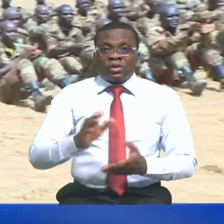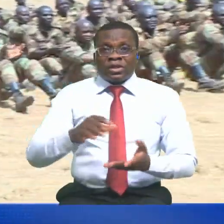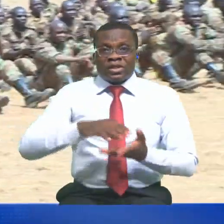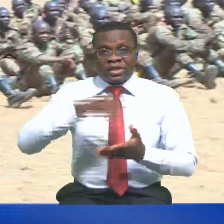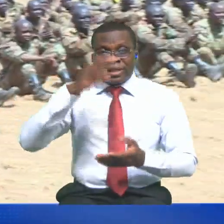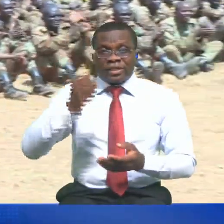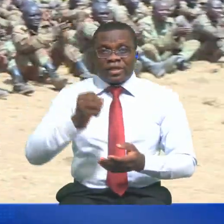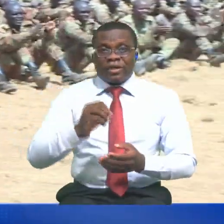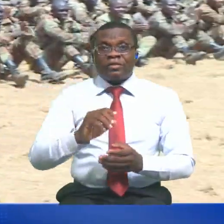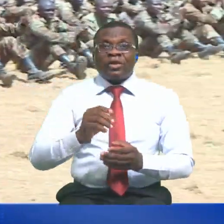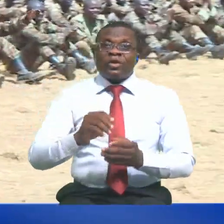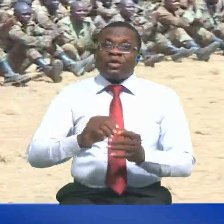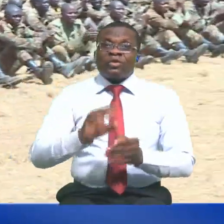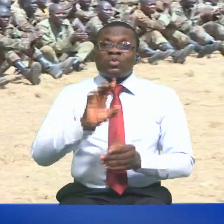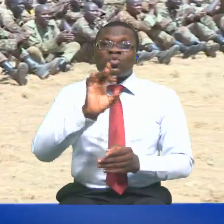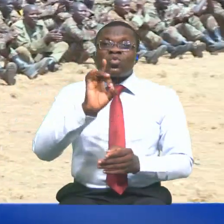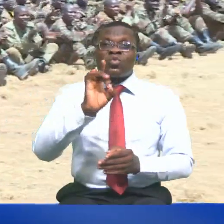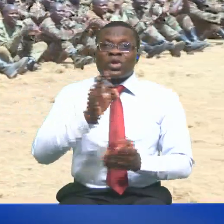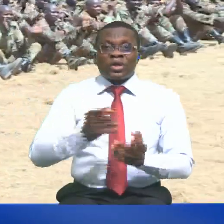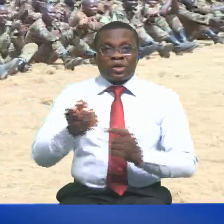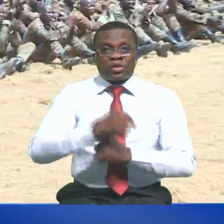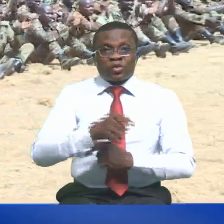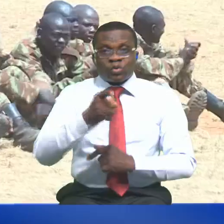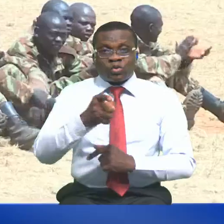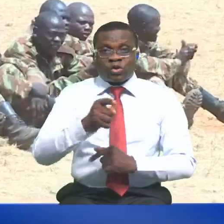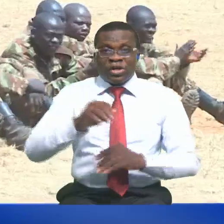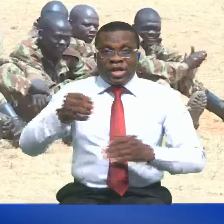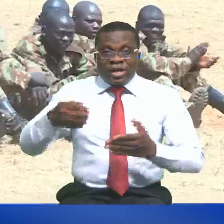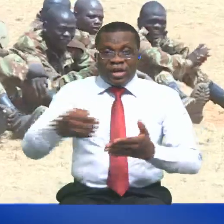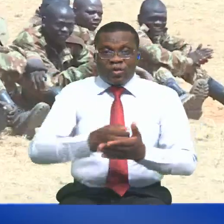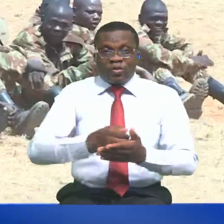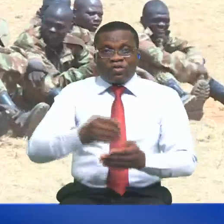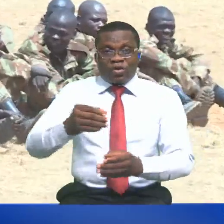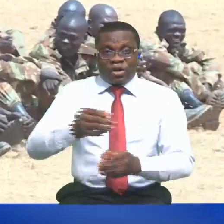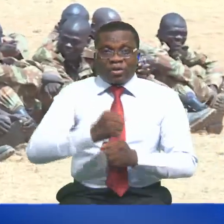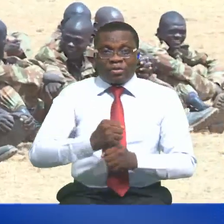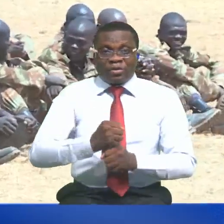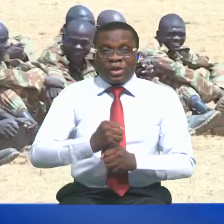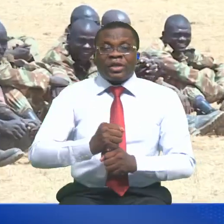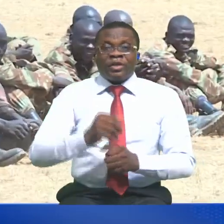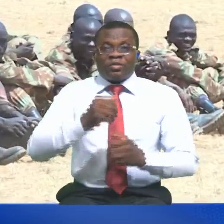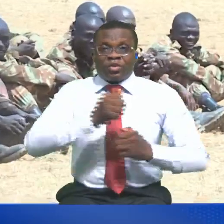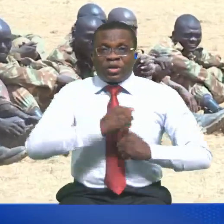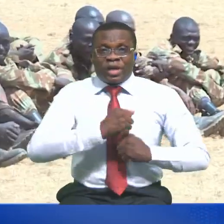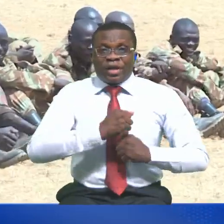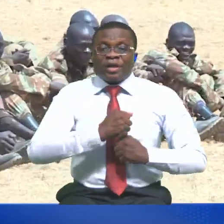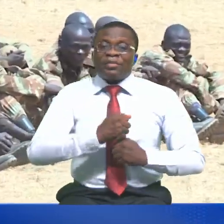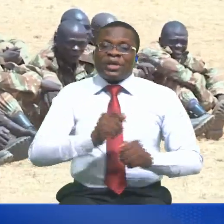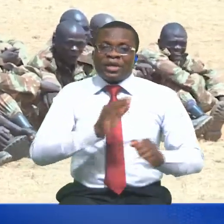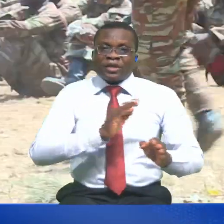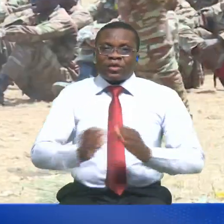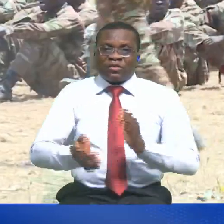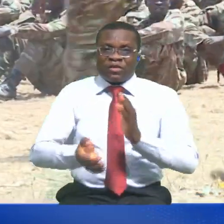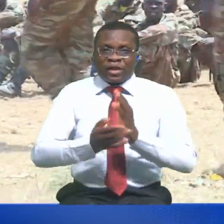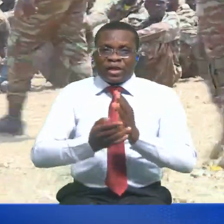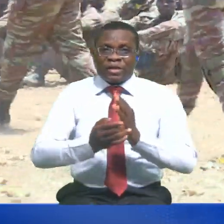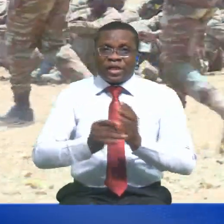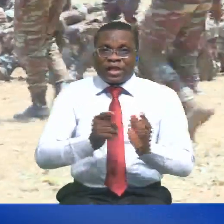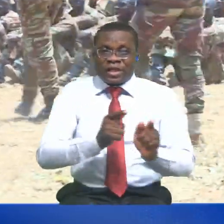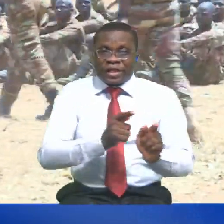En seulement 8 jours, les recrues de la classe 2019 de l'armée ont assimilé les techniques du